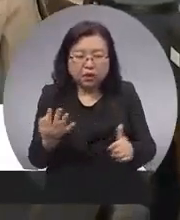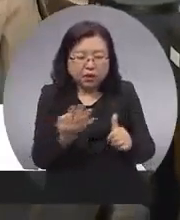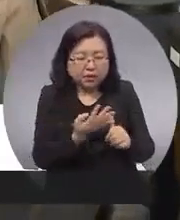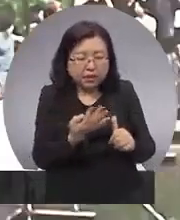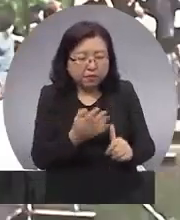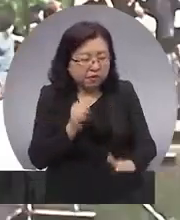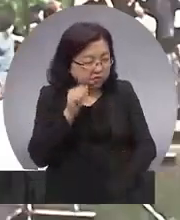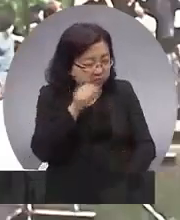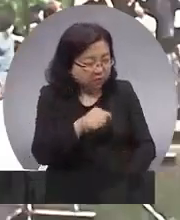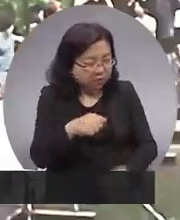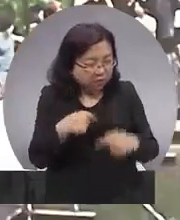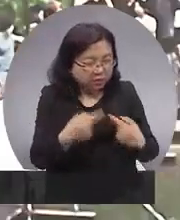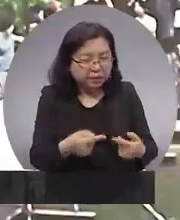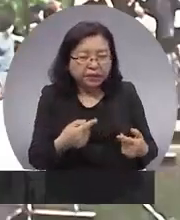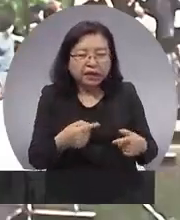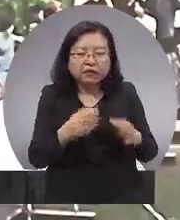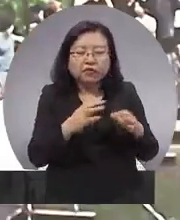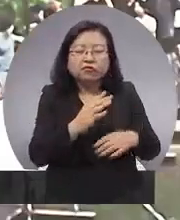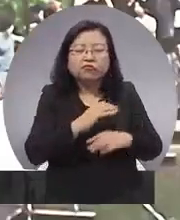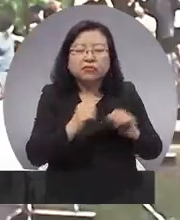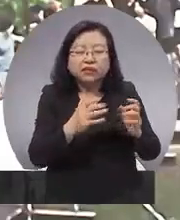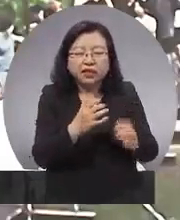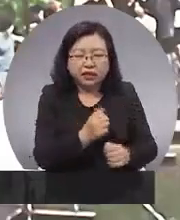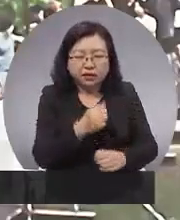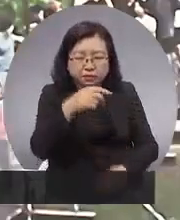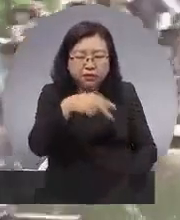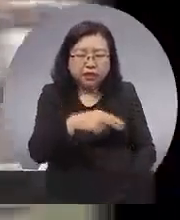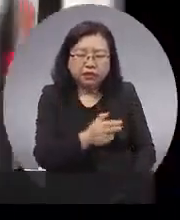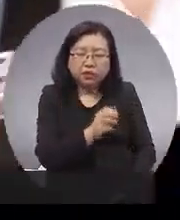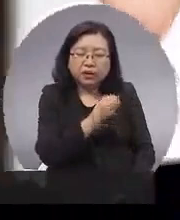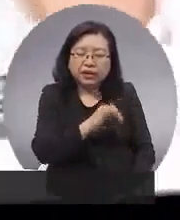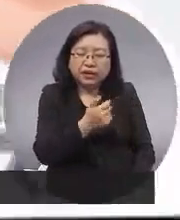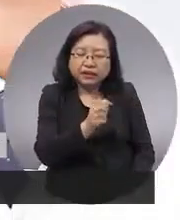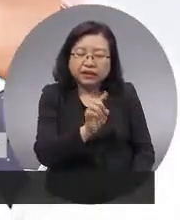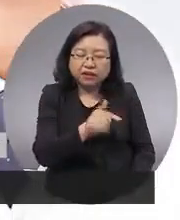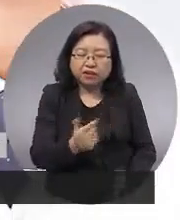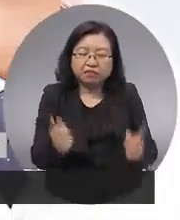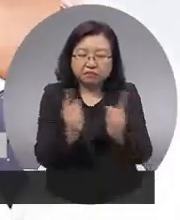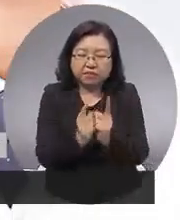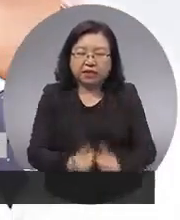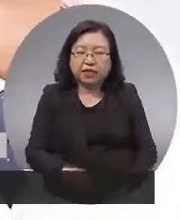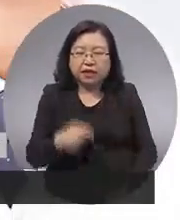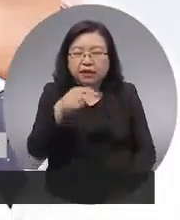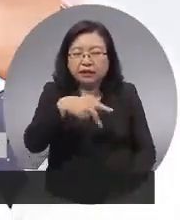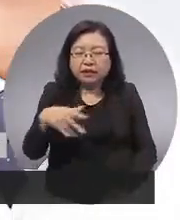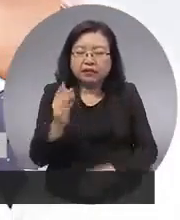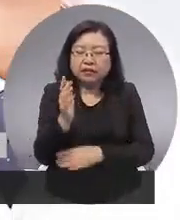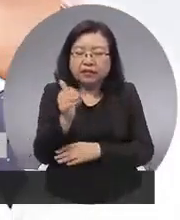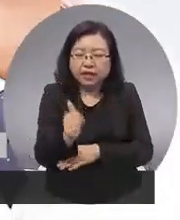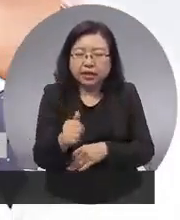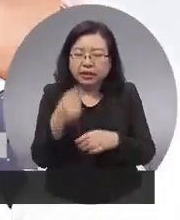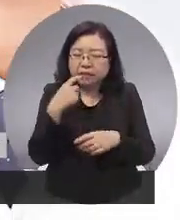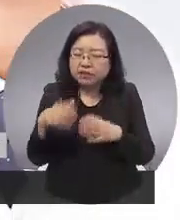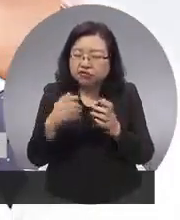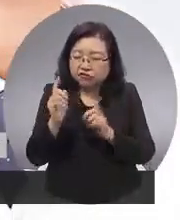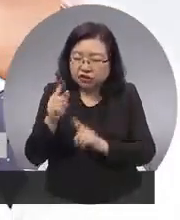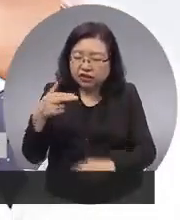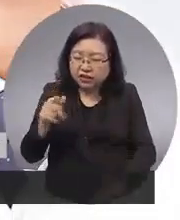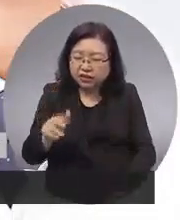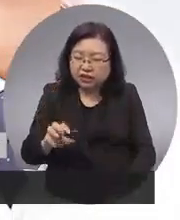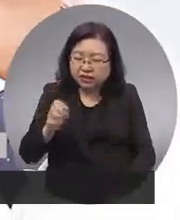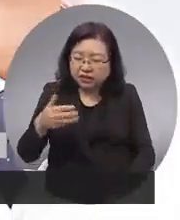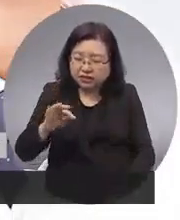국민의힘 소민 안 후보가 코 맞대결에 나섭니다 재 천 시장은 민주당 이상천 현 시장과